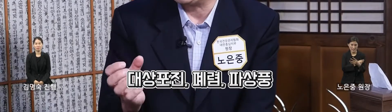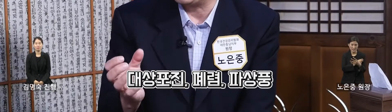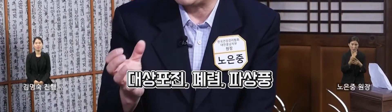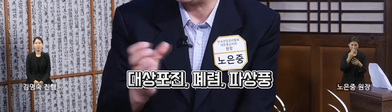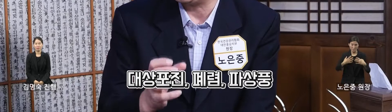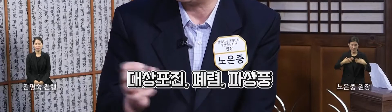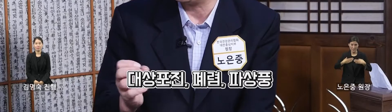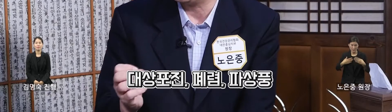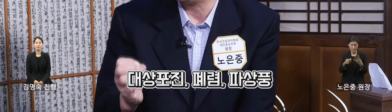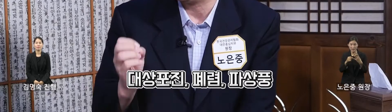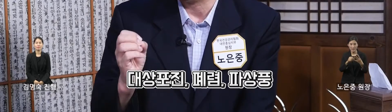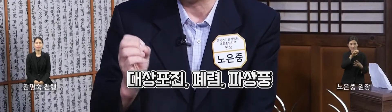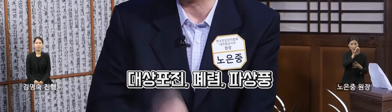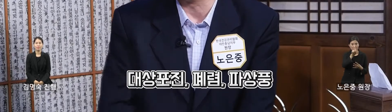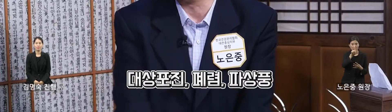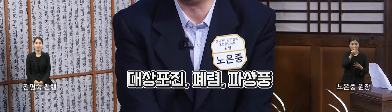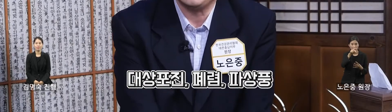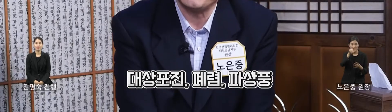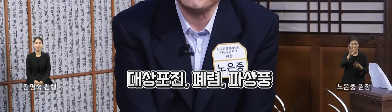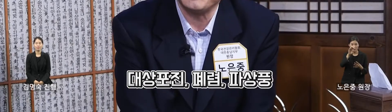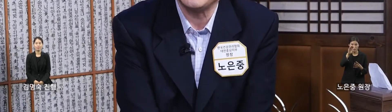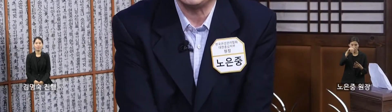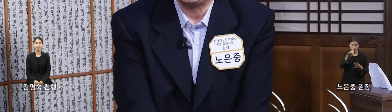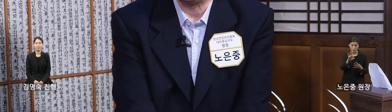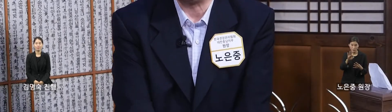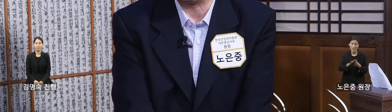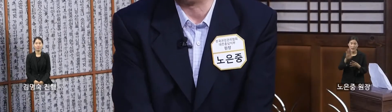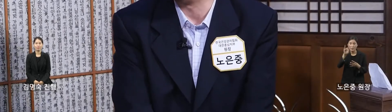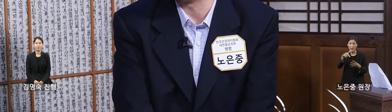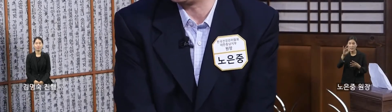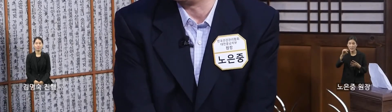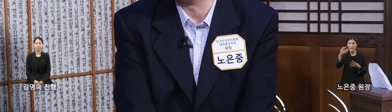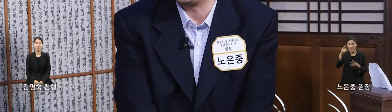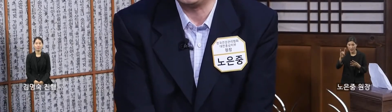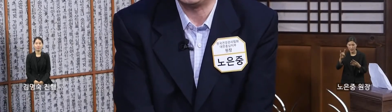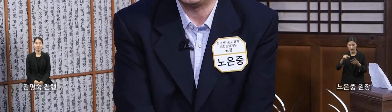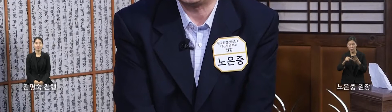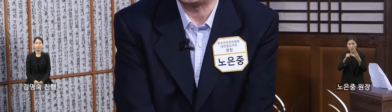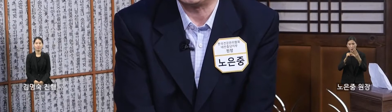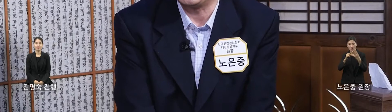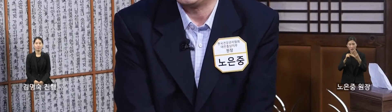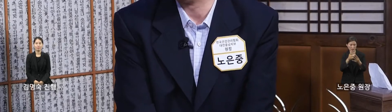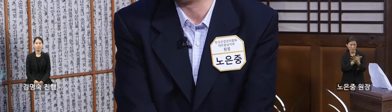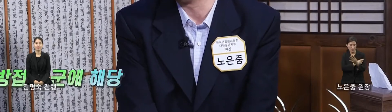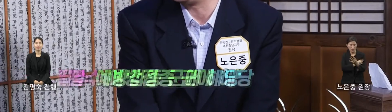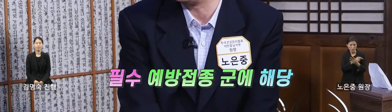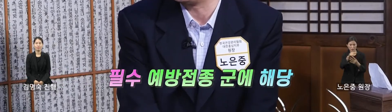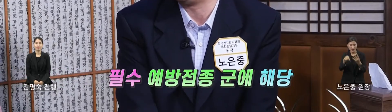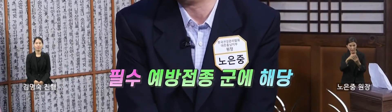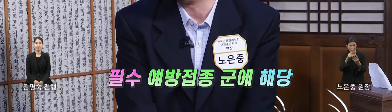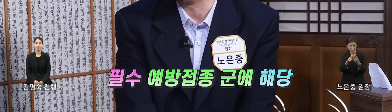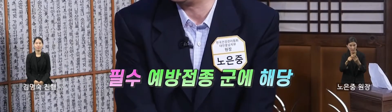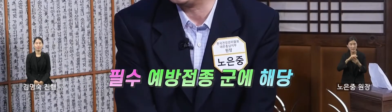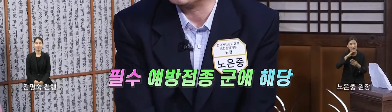파상풍하고 백일해가 같이 들어있는 이제 백신. 이 네 종류는 이제 50세가 넘어가는 이제 저희 성인에